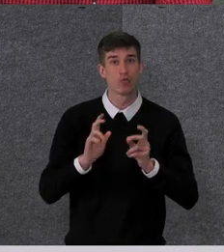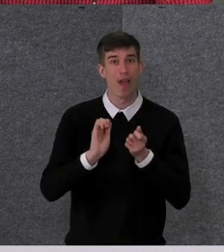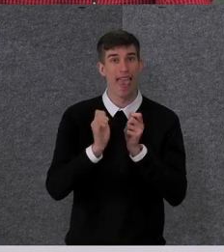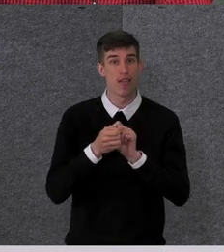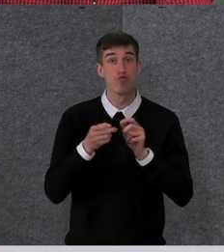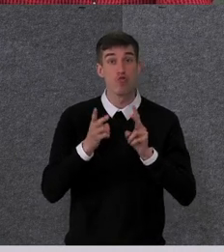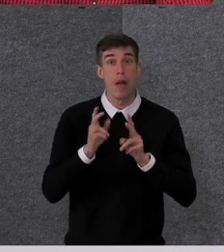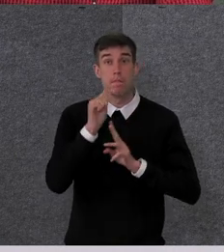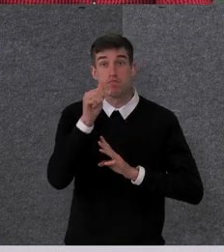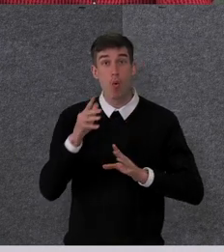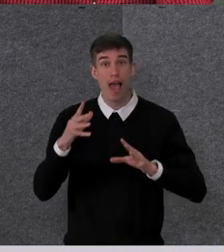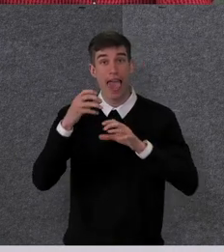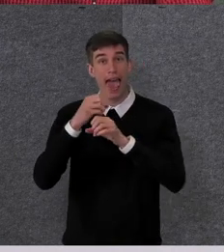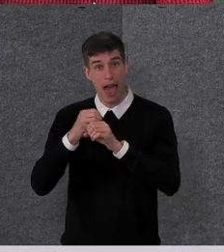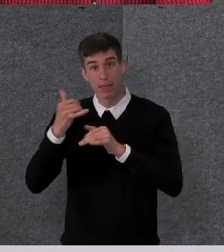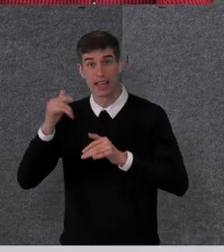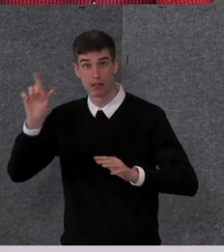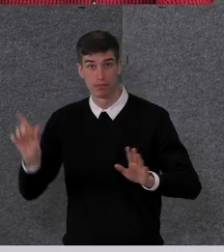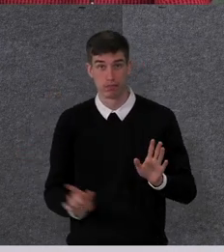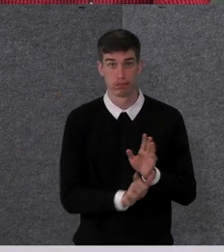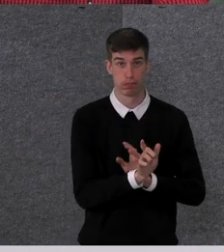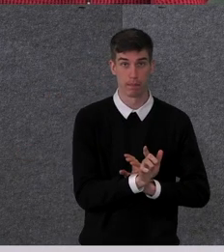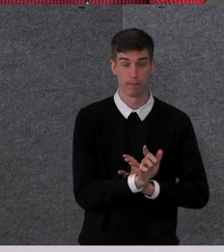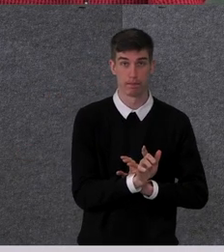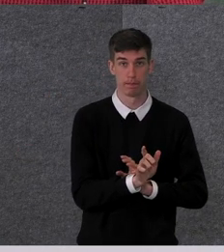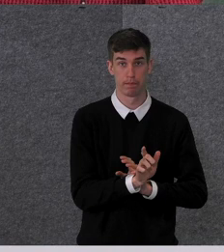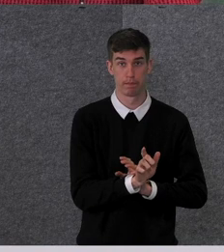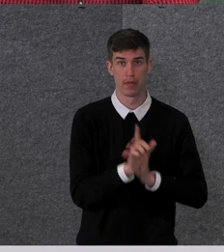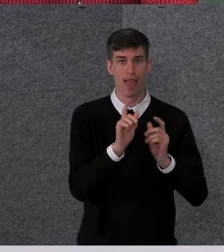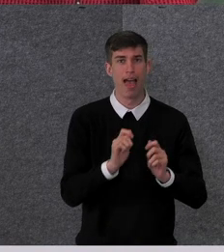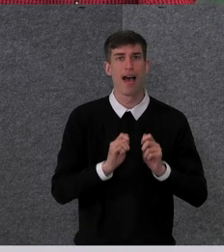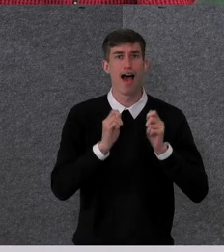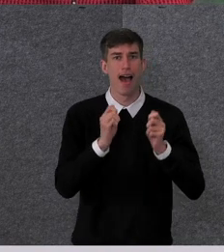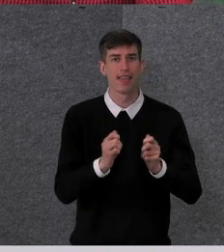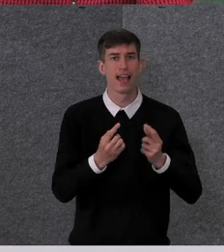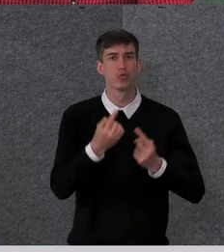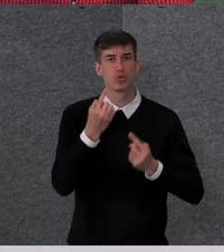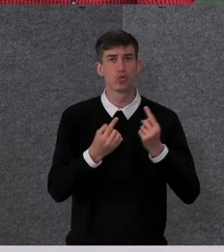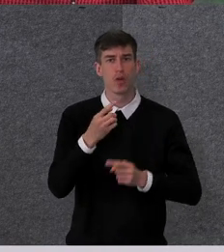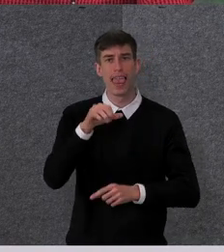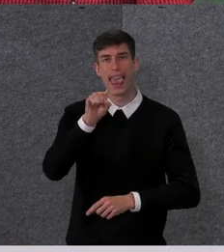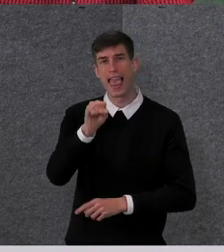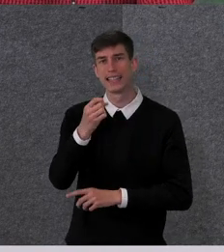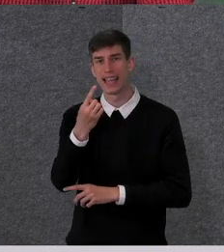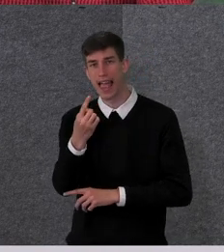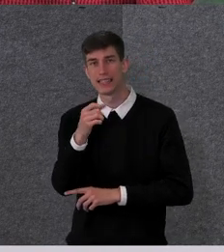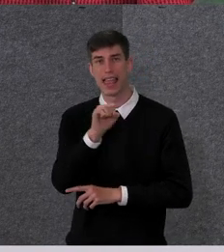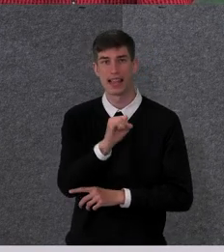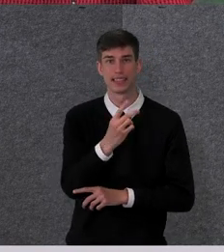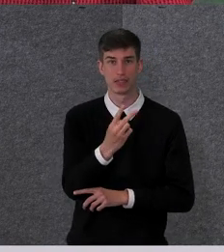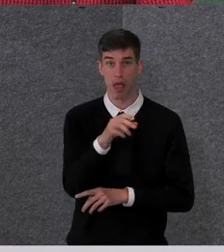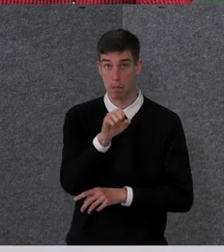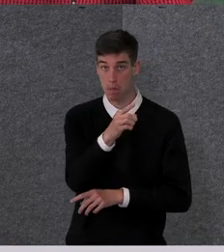Abend auf der Agenda gestanden hätten, vorzuziehen. Die sind euch im Antragsgrün unter den Buchstaben S1 und S2